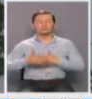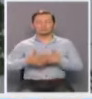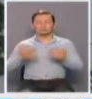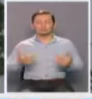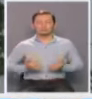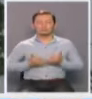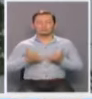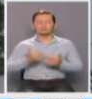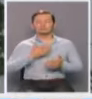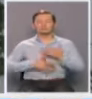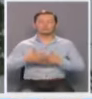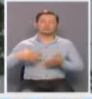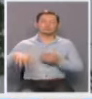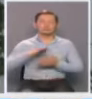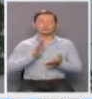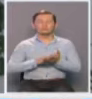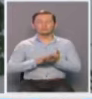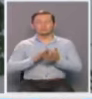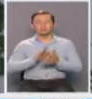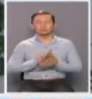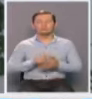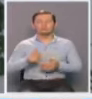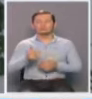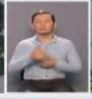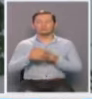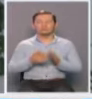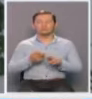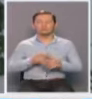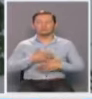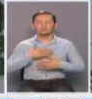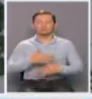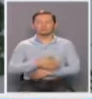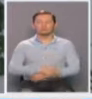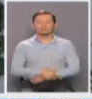құрмет қошеметпен қарсы алып алды. Сондықтан Атырау қаласына үлкен рахметімізді айтамыз.